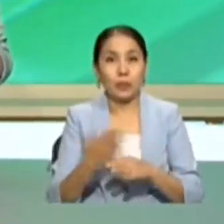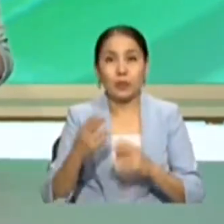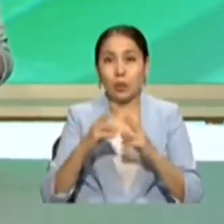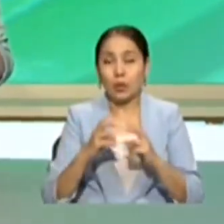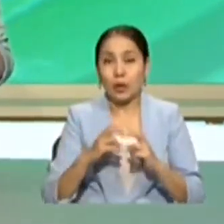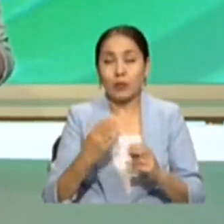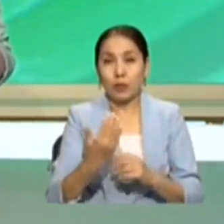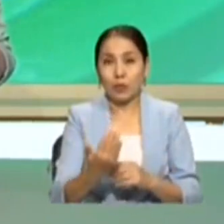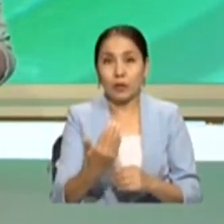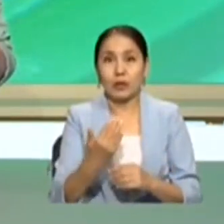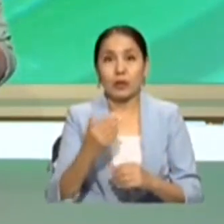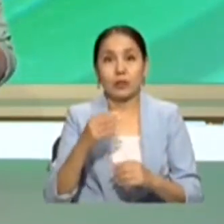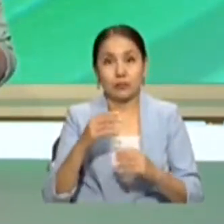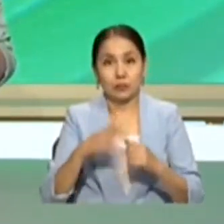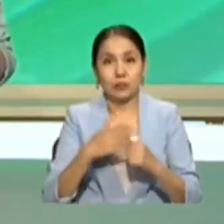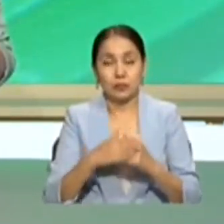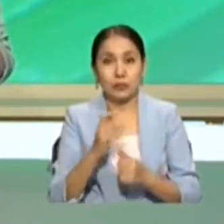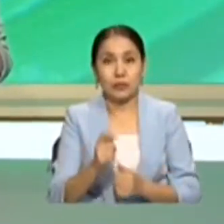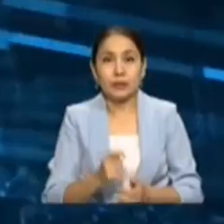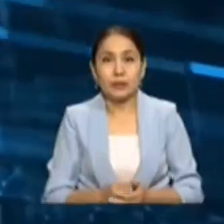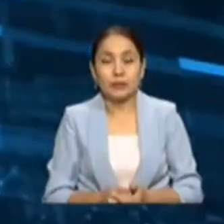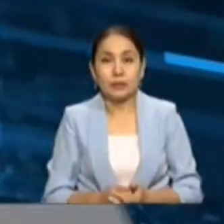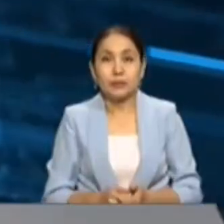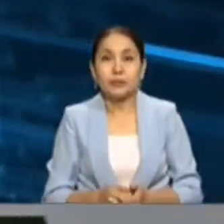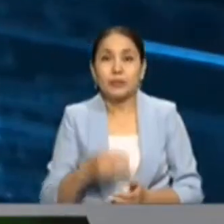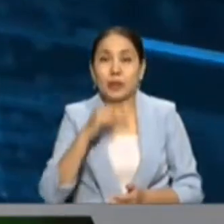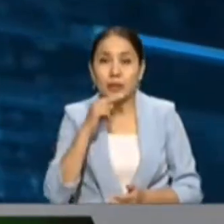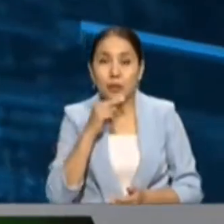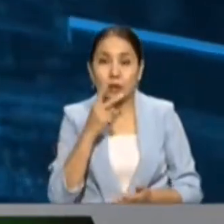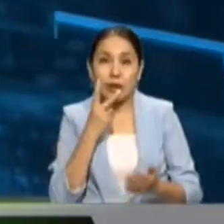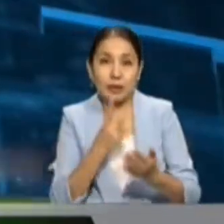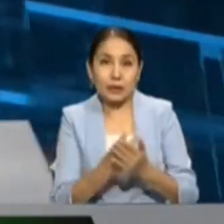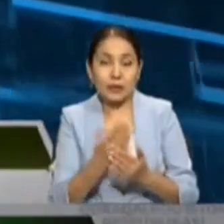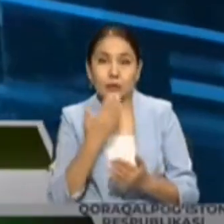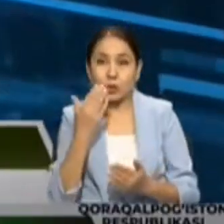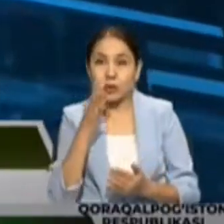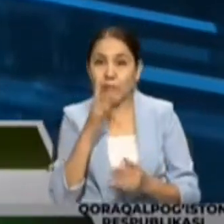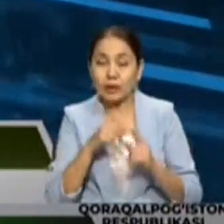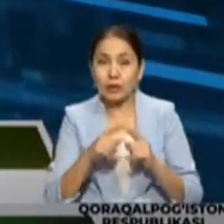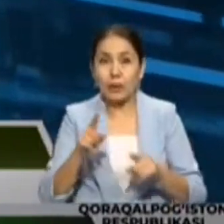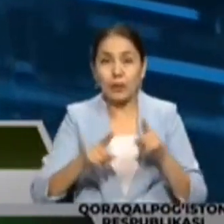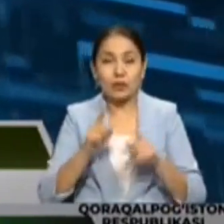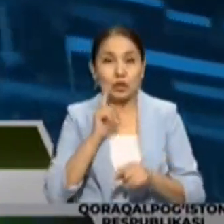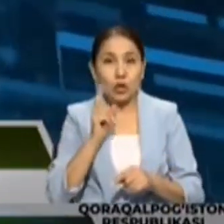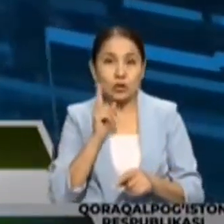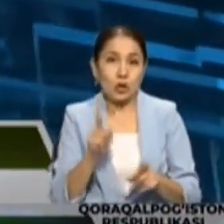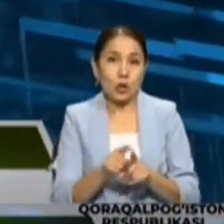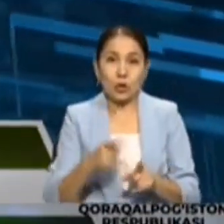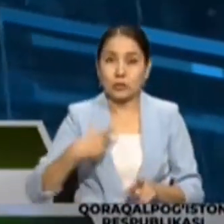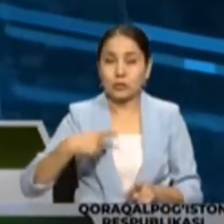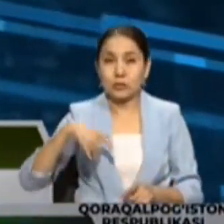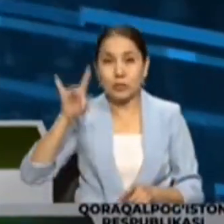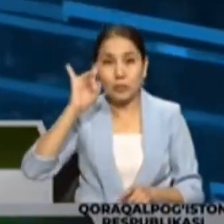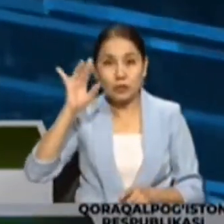o'rganilib, ularga nisbatan qonuniy chora ko'rildi. E'tibor qaratayotgan bo'lsangiz, so'nggi vaqtlarda ba'zi yoshlar go'yoki o'zini